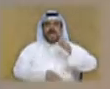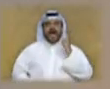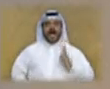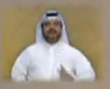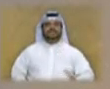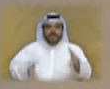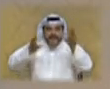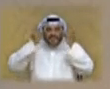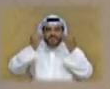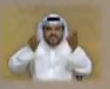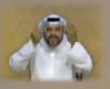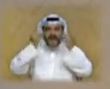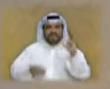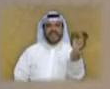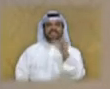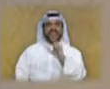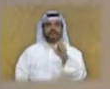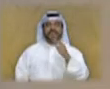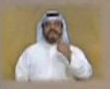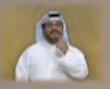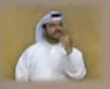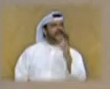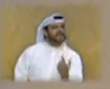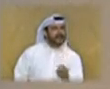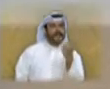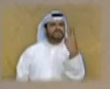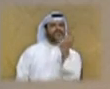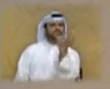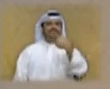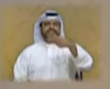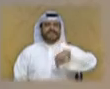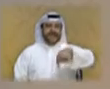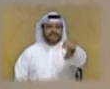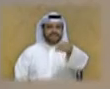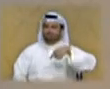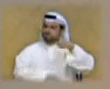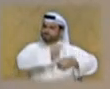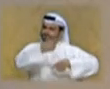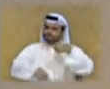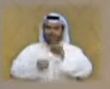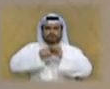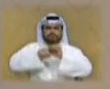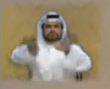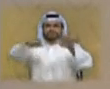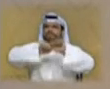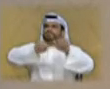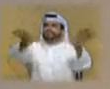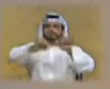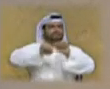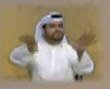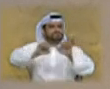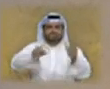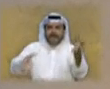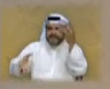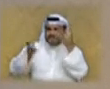وإرث ثقافي هام ومساهمات ثقافية مستمرة. إنما أردنا الحقيقة